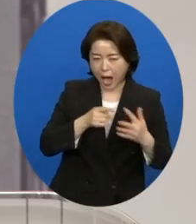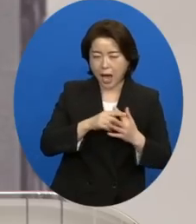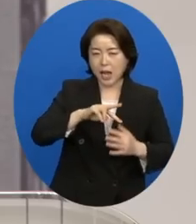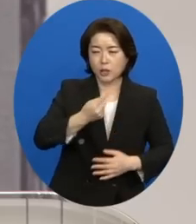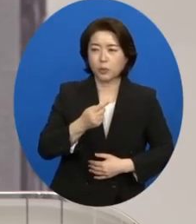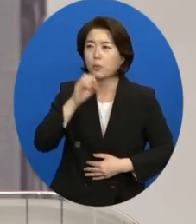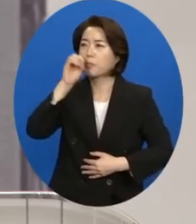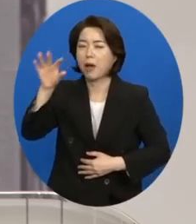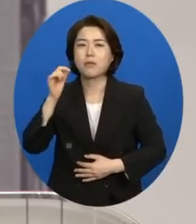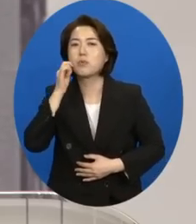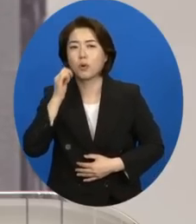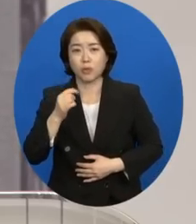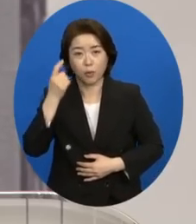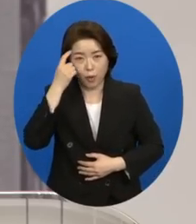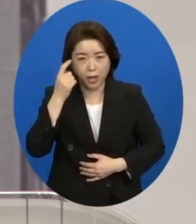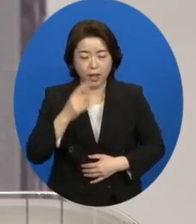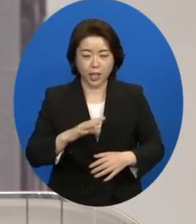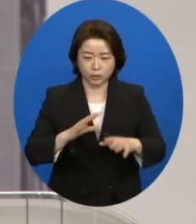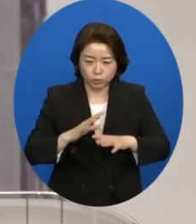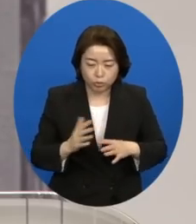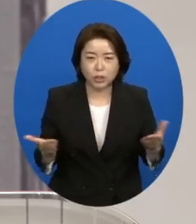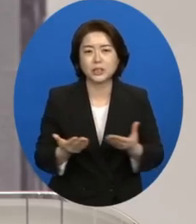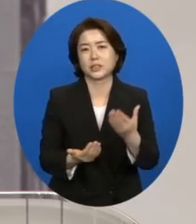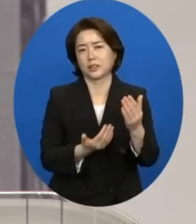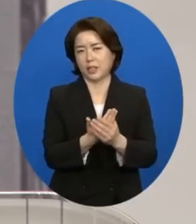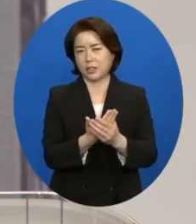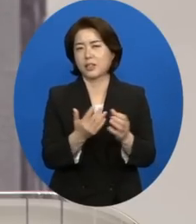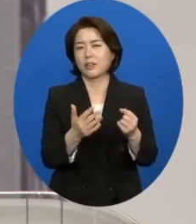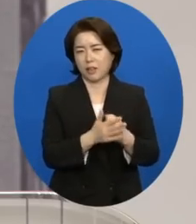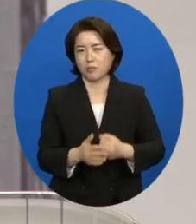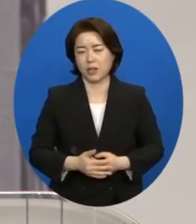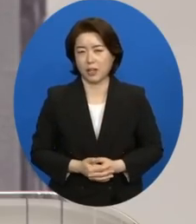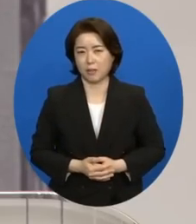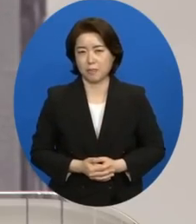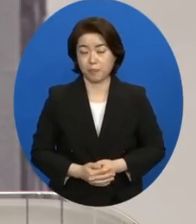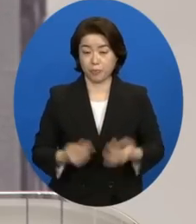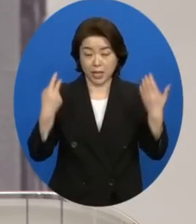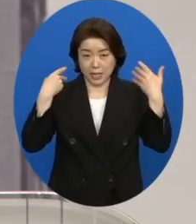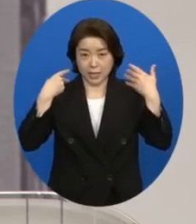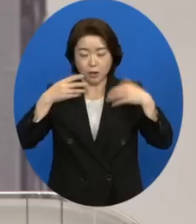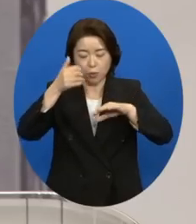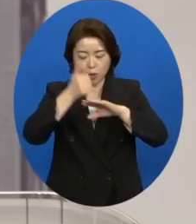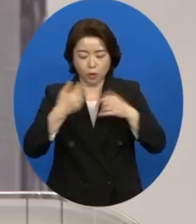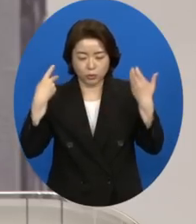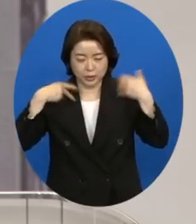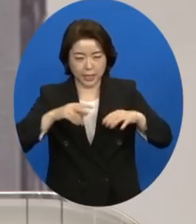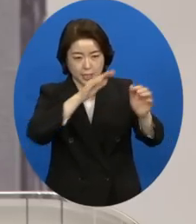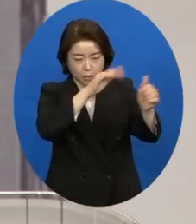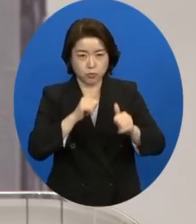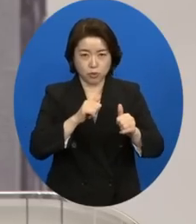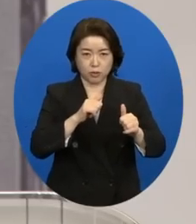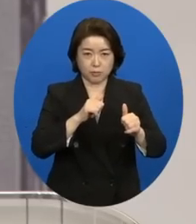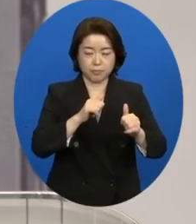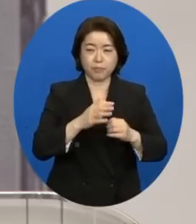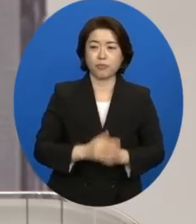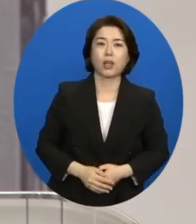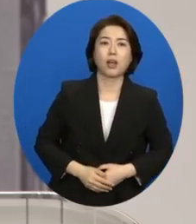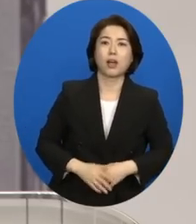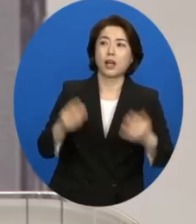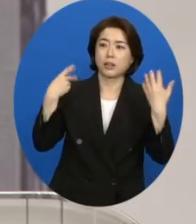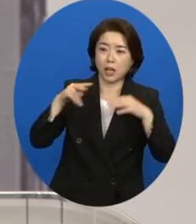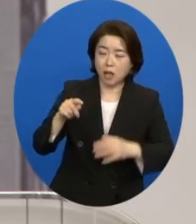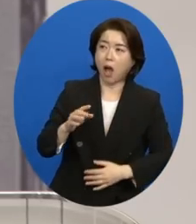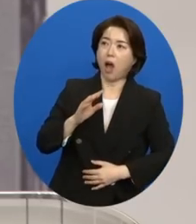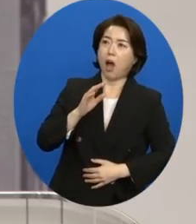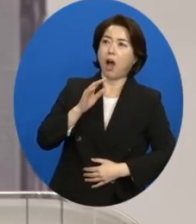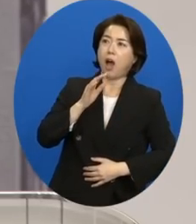높습니다 두려운 일이 벌어지니까 그 사사라는 다니엘을 불러서 꿈 얘기를 해줬더니 다니엘이 너무 놀라는